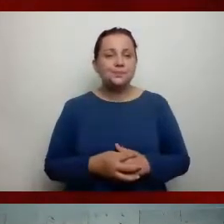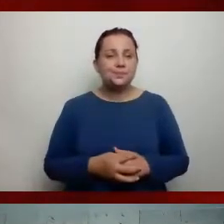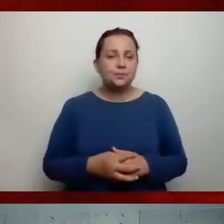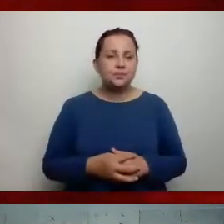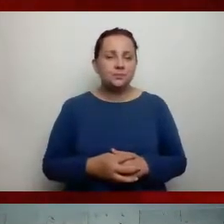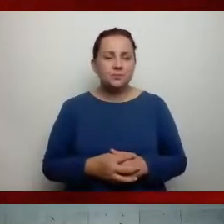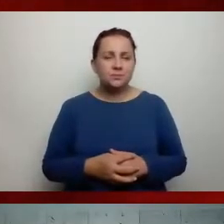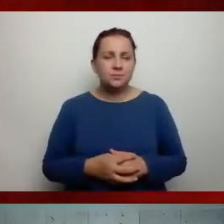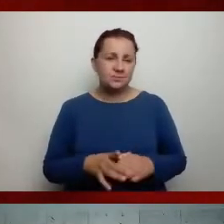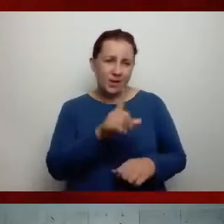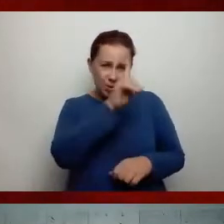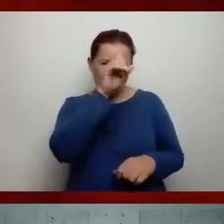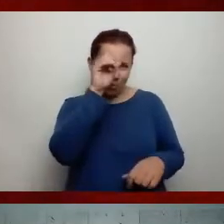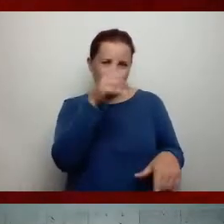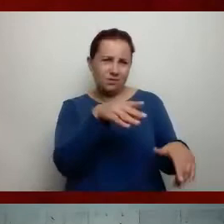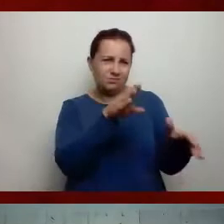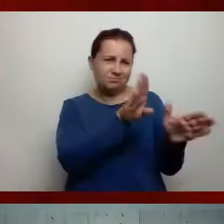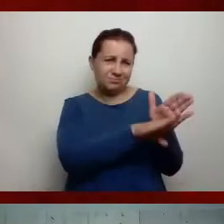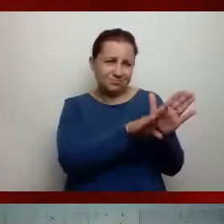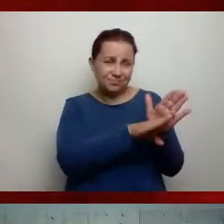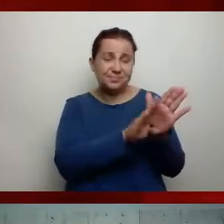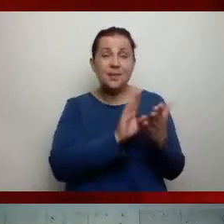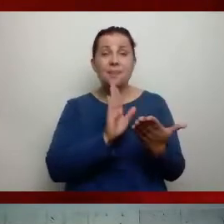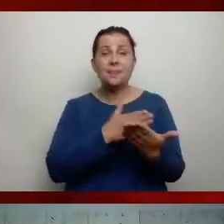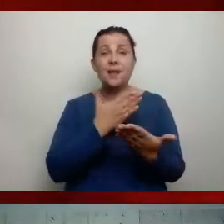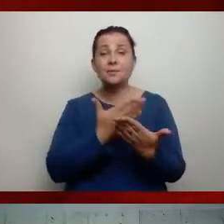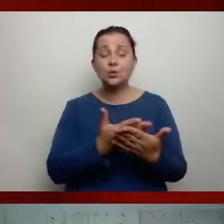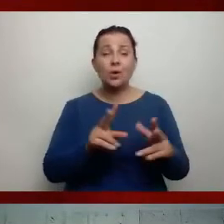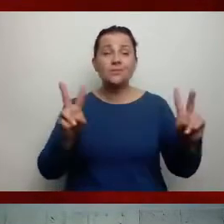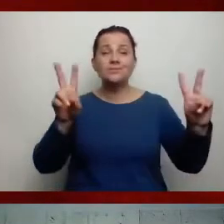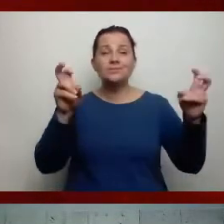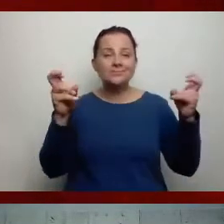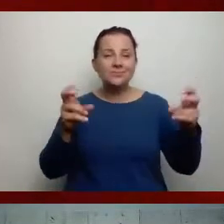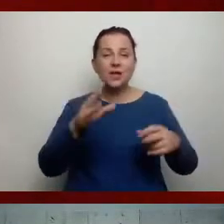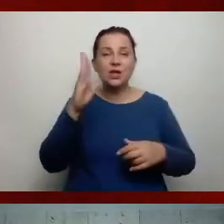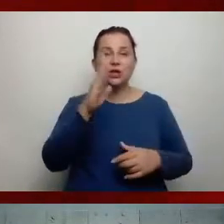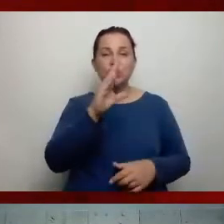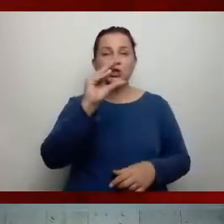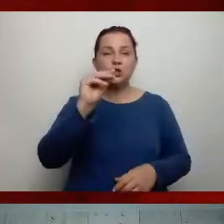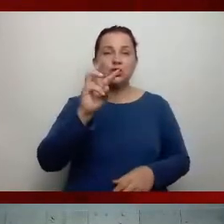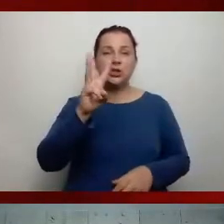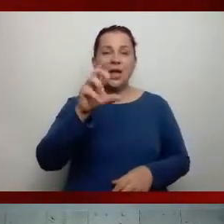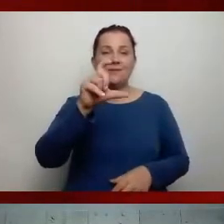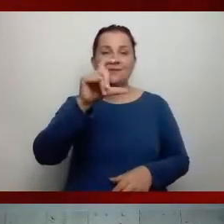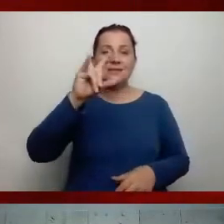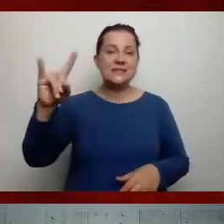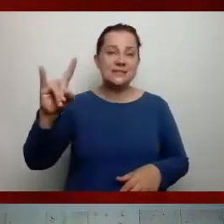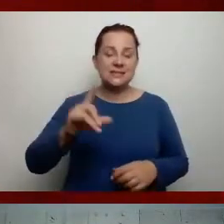prostymi. No, weźmy choćby Szewców, prawda, gdzie jest